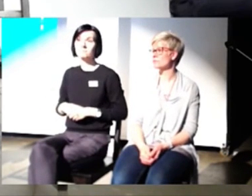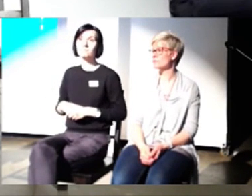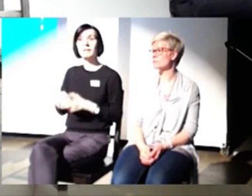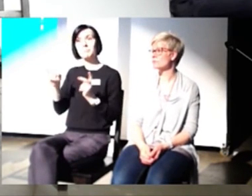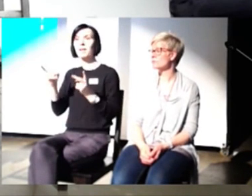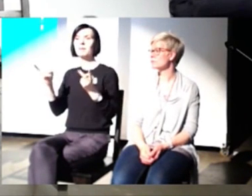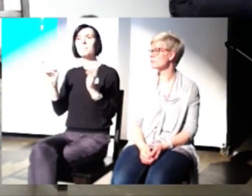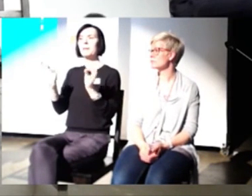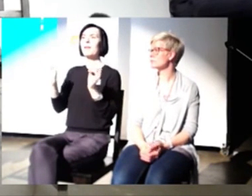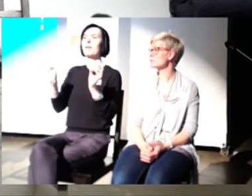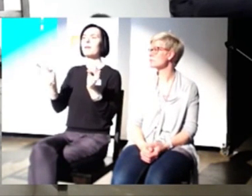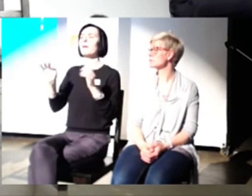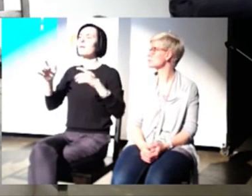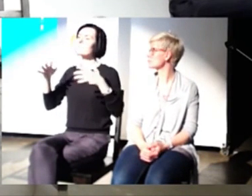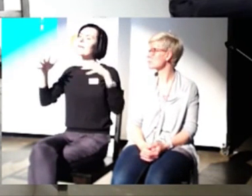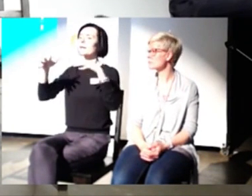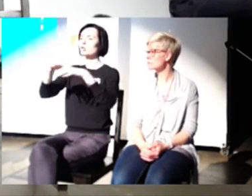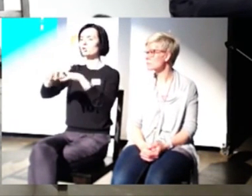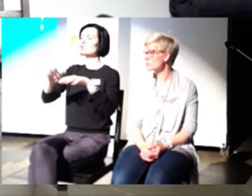verkostoja on siinä sen